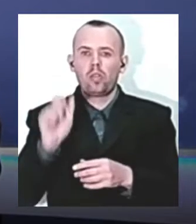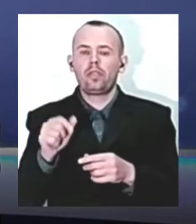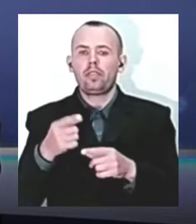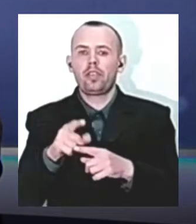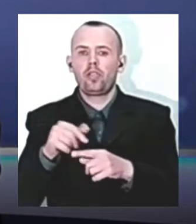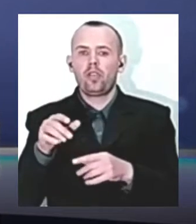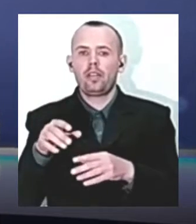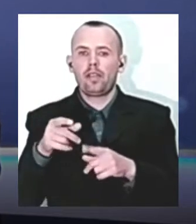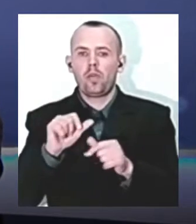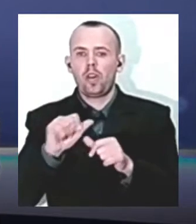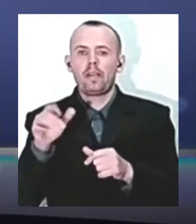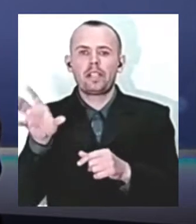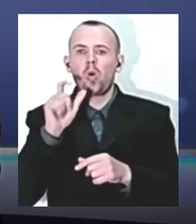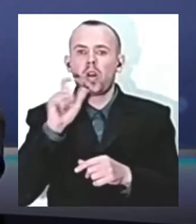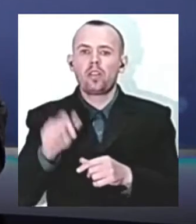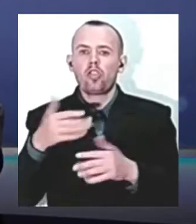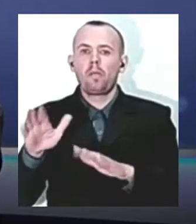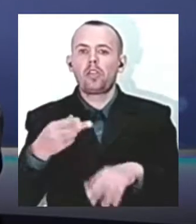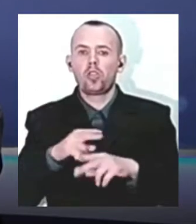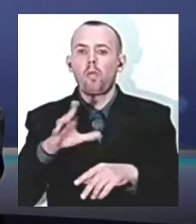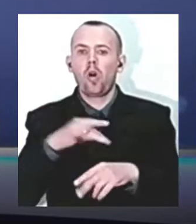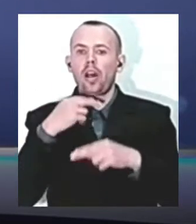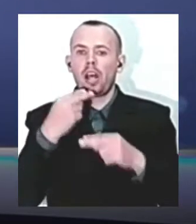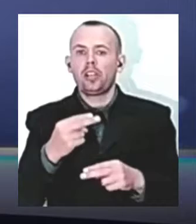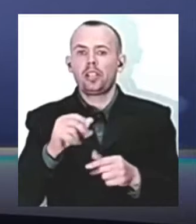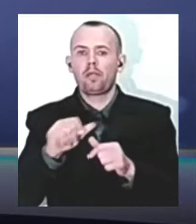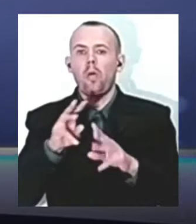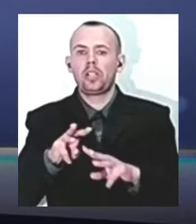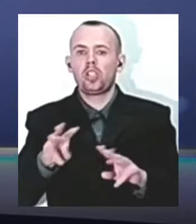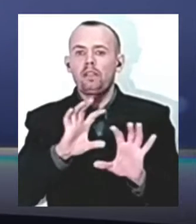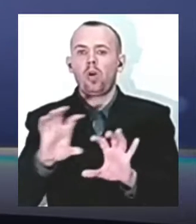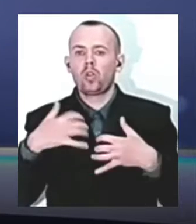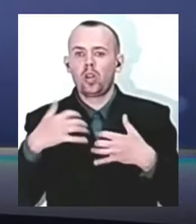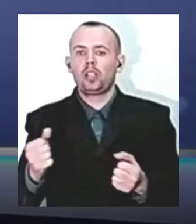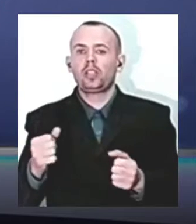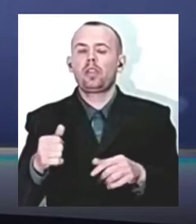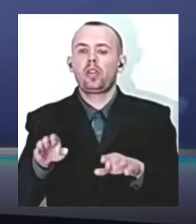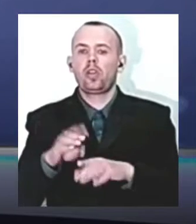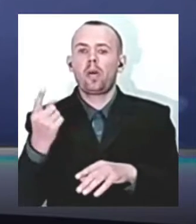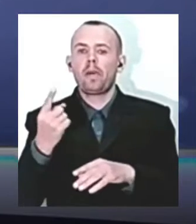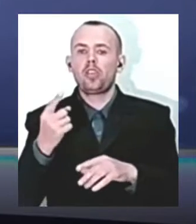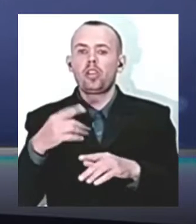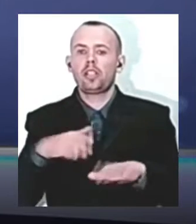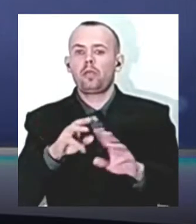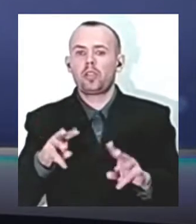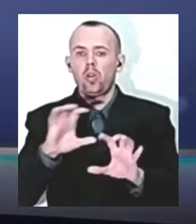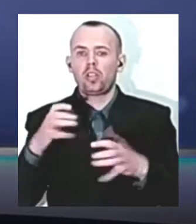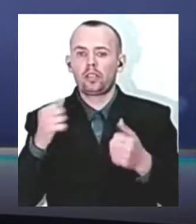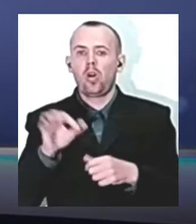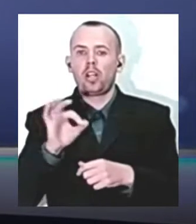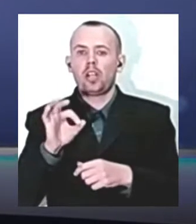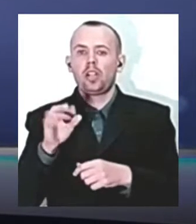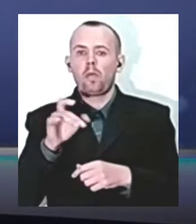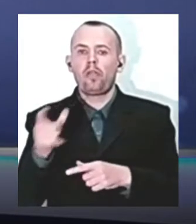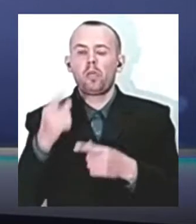і всеукраїнські. І вже після цього була реакція, зокрема в Міністерстві охорони здоров'я. І так, перший заступник міністра охорони здоров'я Олександр Комаріда, він повідомив, що